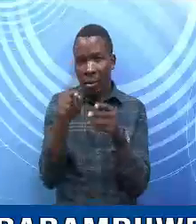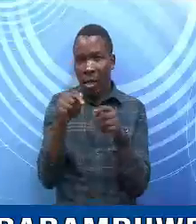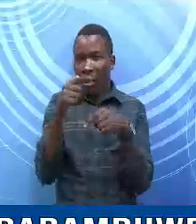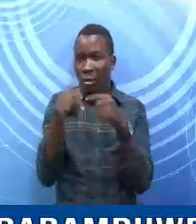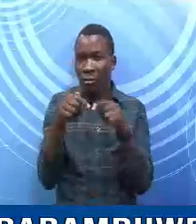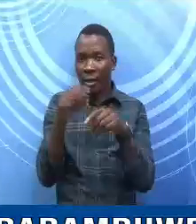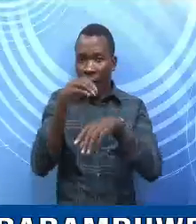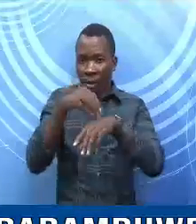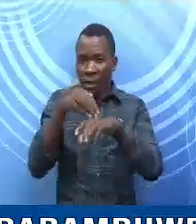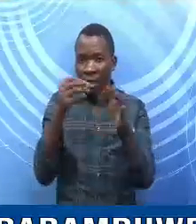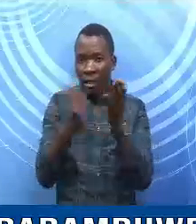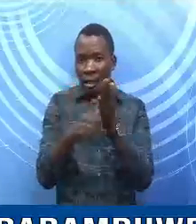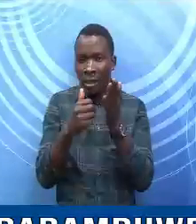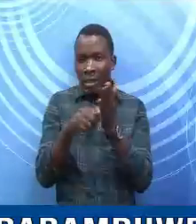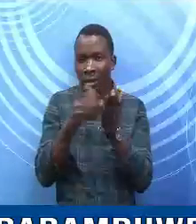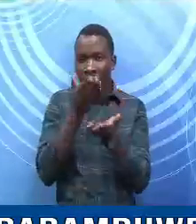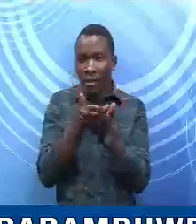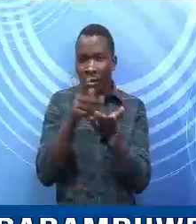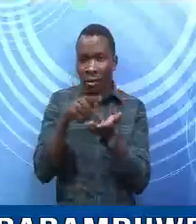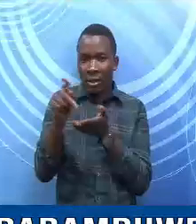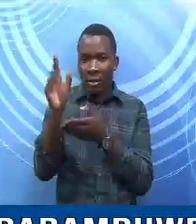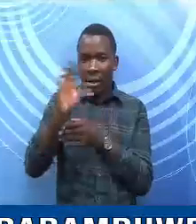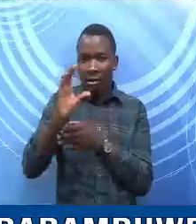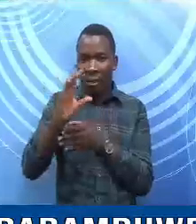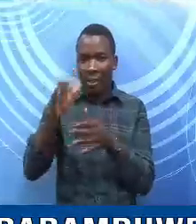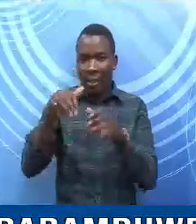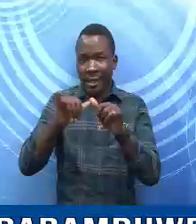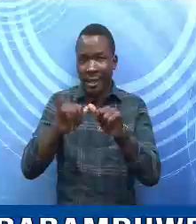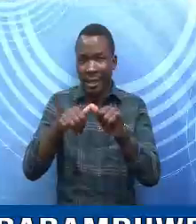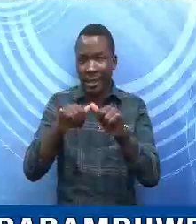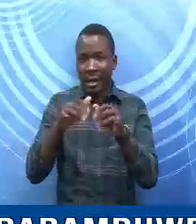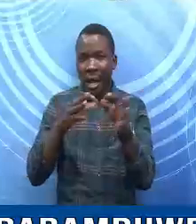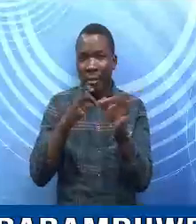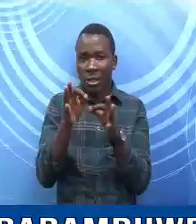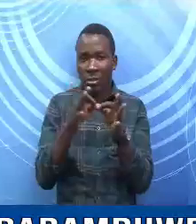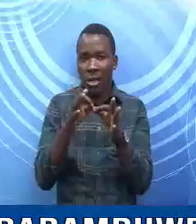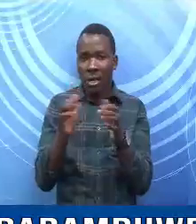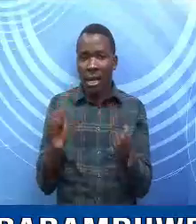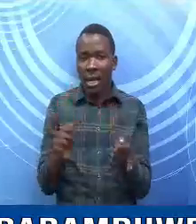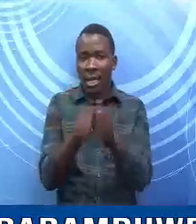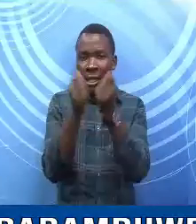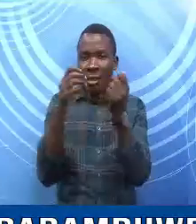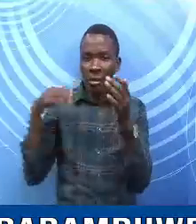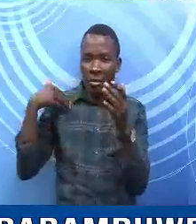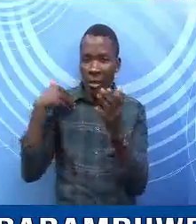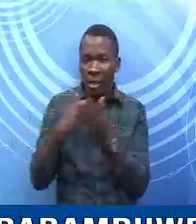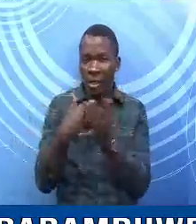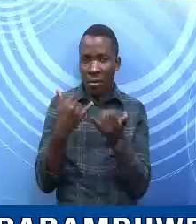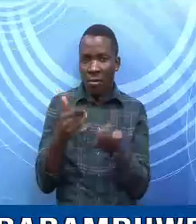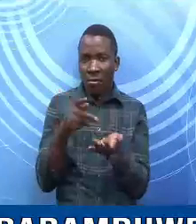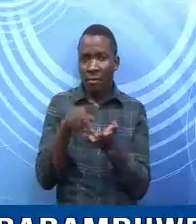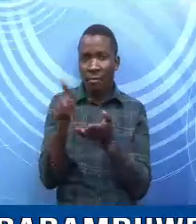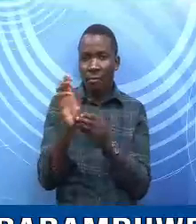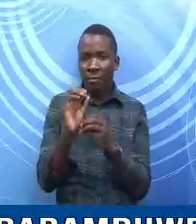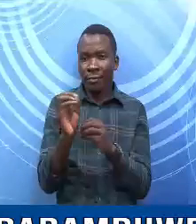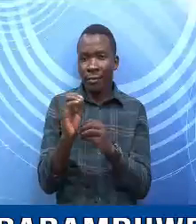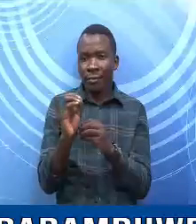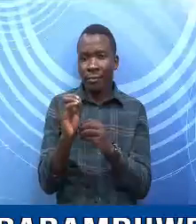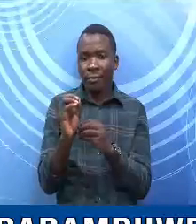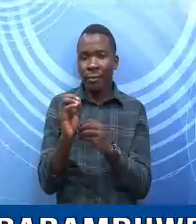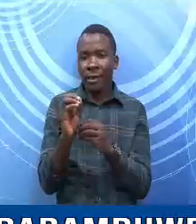bishyuzamo Senior Engineers Company, aho basobanura ingaruka bagizweho no kuba bagize magingo ya batarishyurwa. Ingaruka